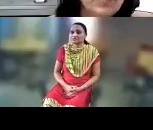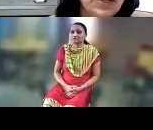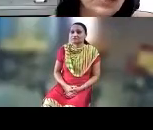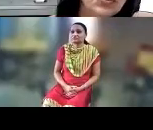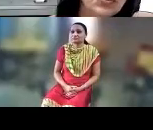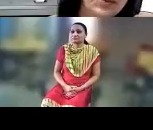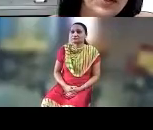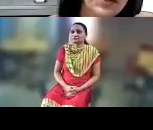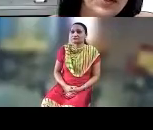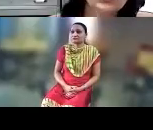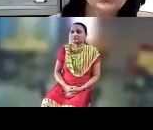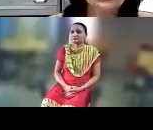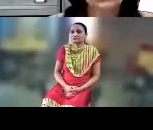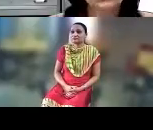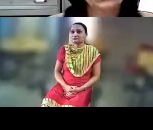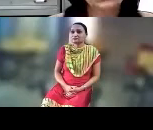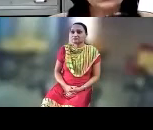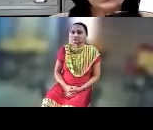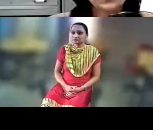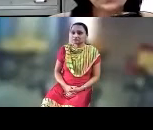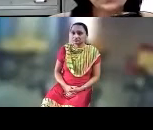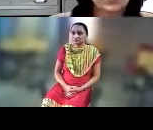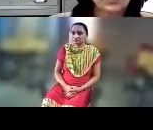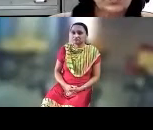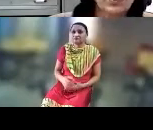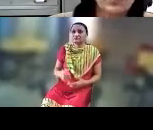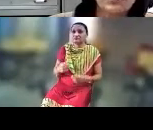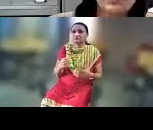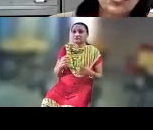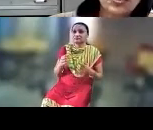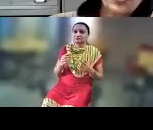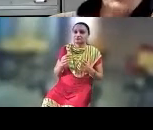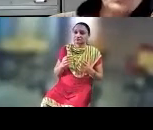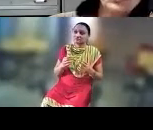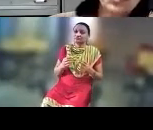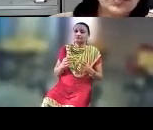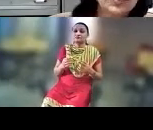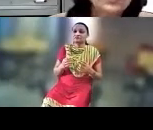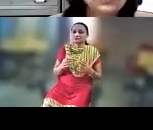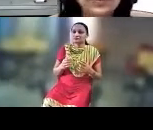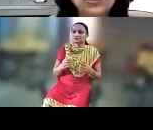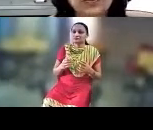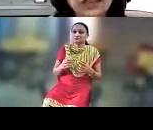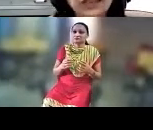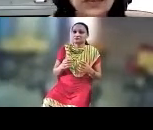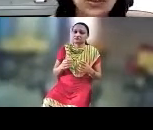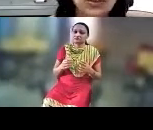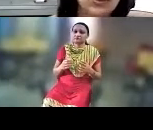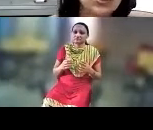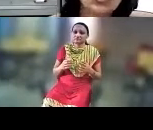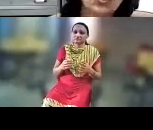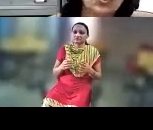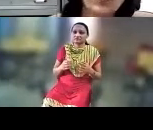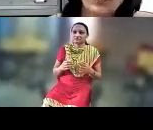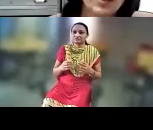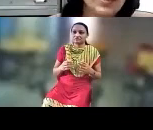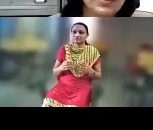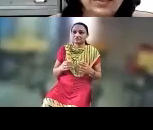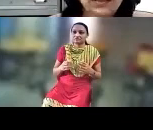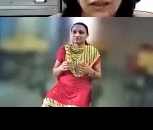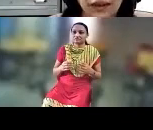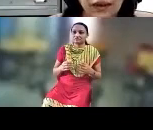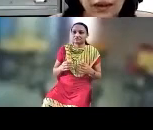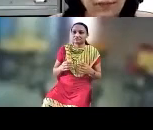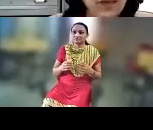सो मेन स्ट्रीम इंटरवेंशंस ज्यादातर चिल्ड्रन विद डिसेबिलिटीज की स्पेसिफिक सिचुएशंस को